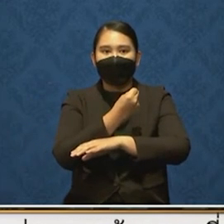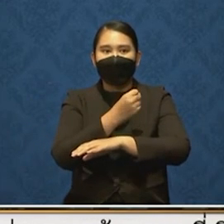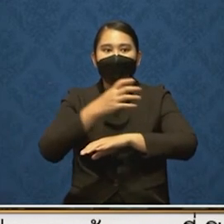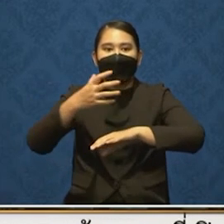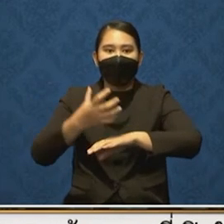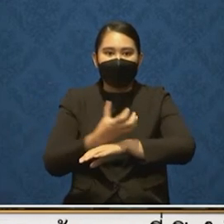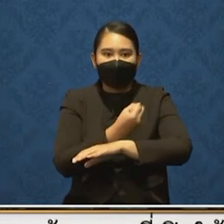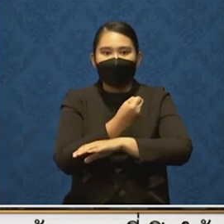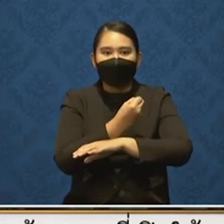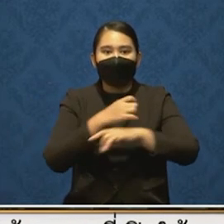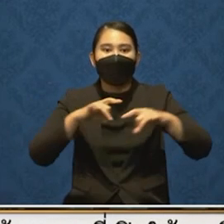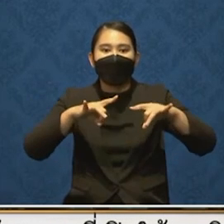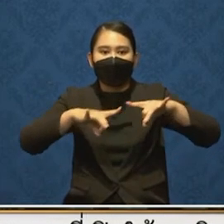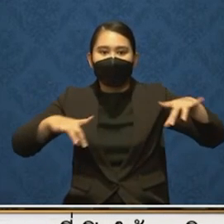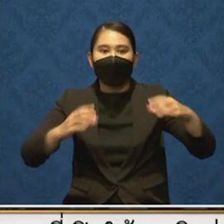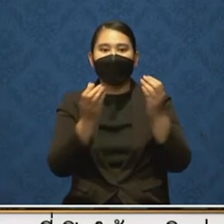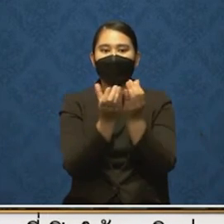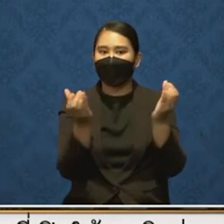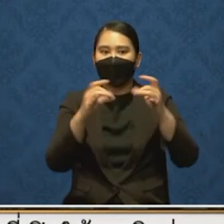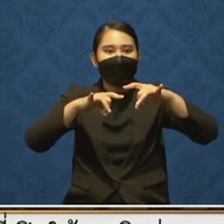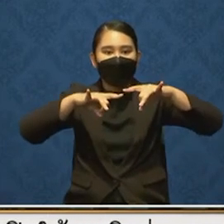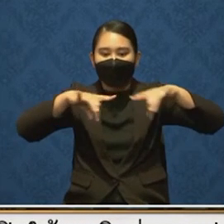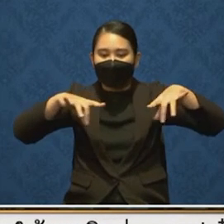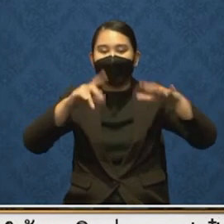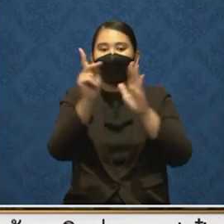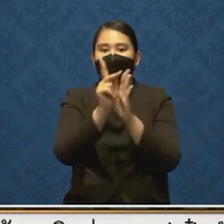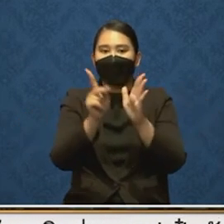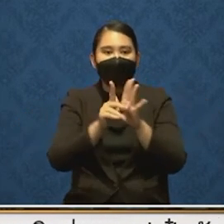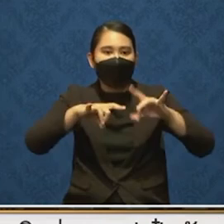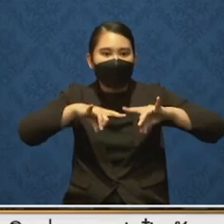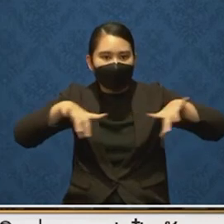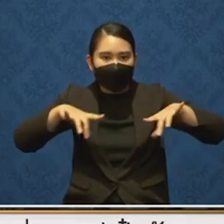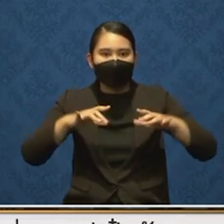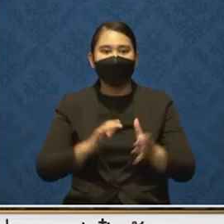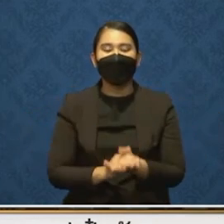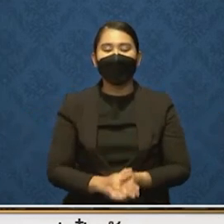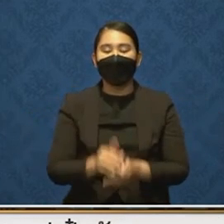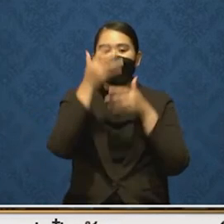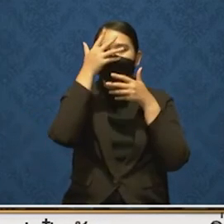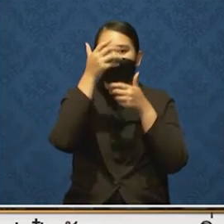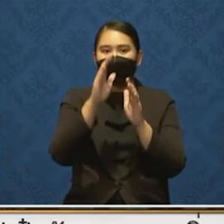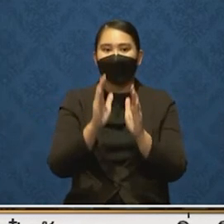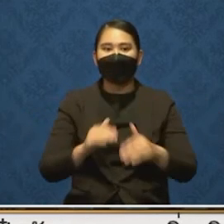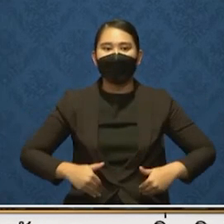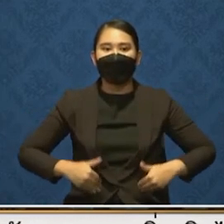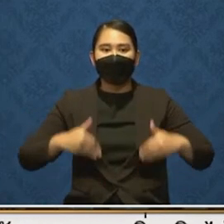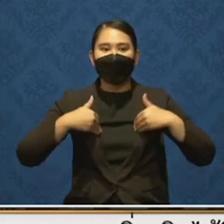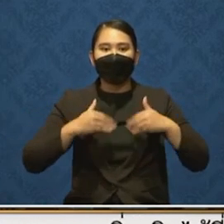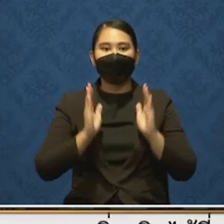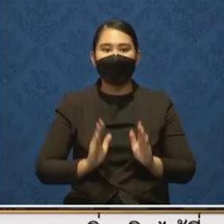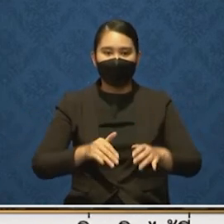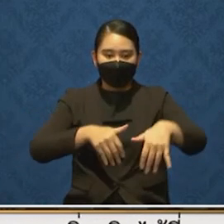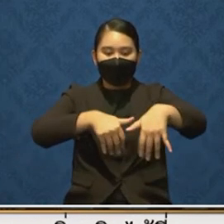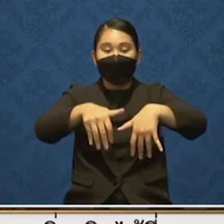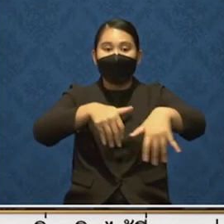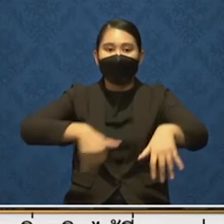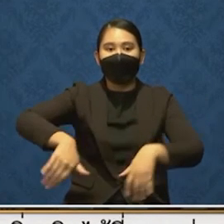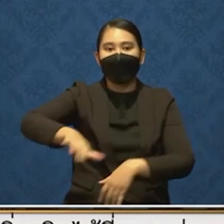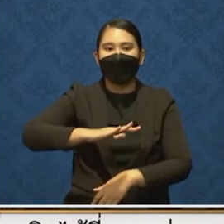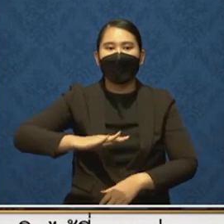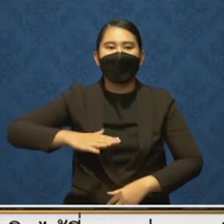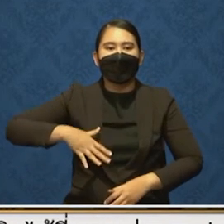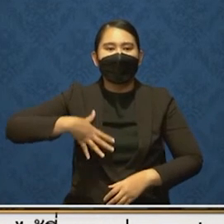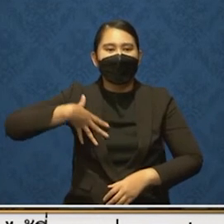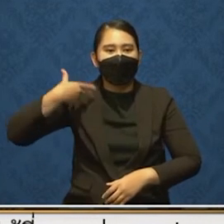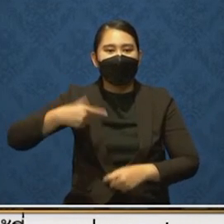ทบนยัดแห่งราธธมานูลหรอกดหมายไม่สนใจชีตคามเป็อยู่และความทุกยากของพvardน่ประชา